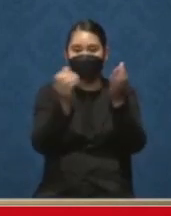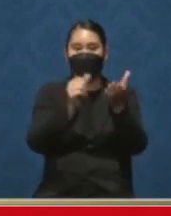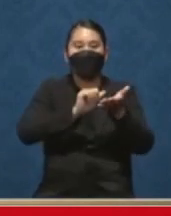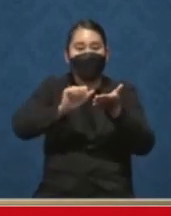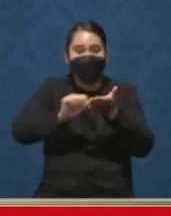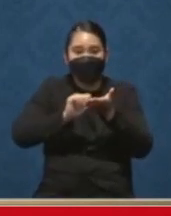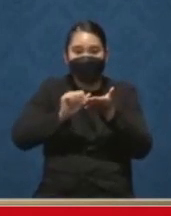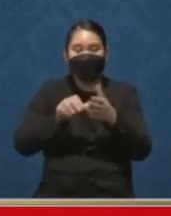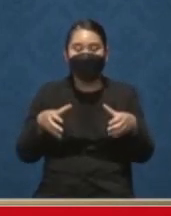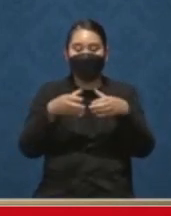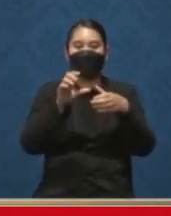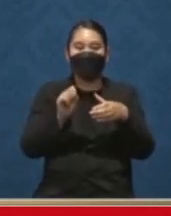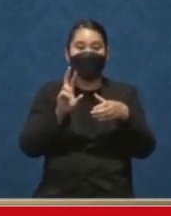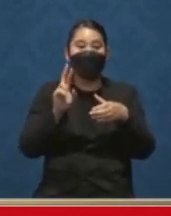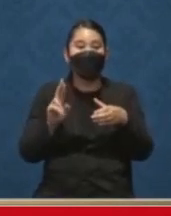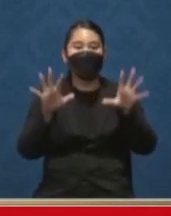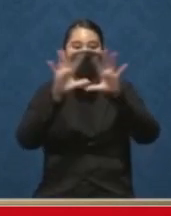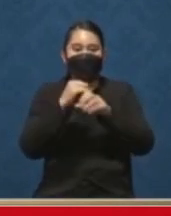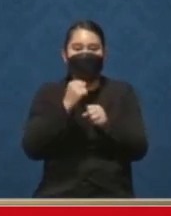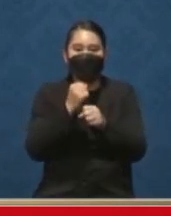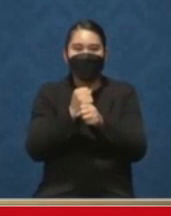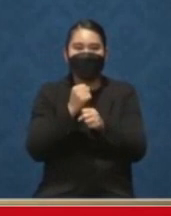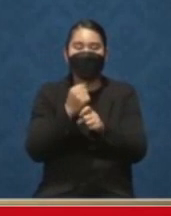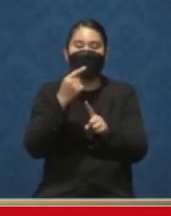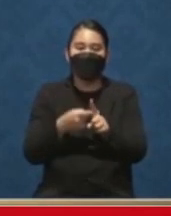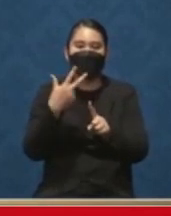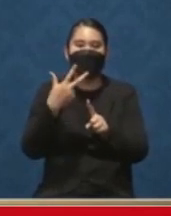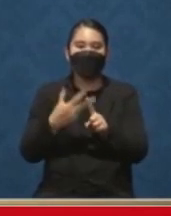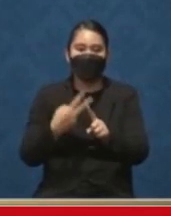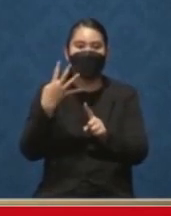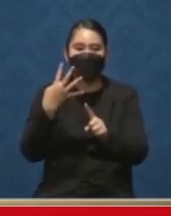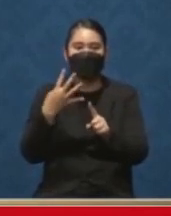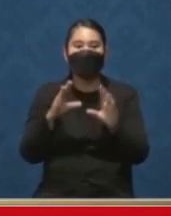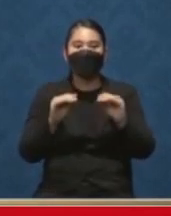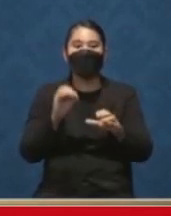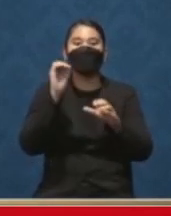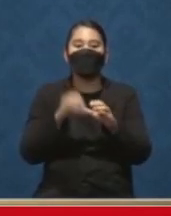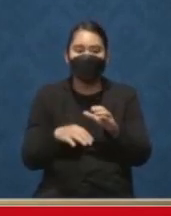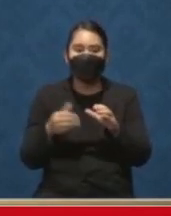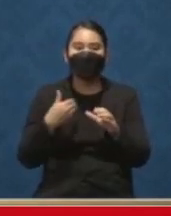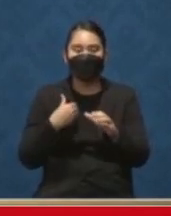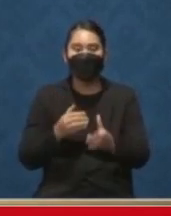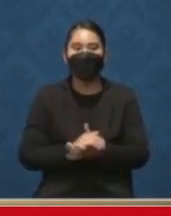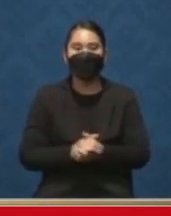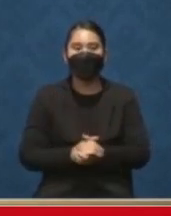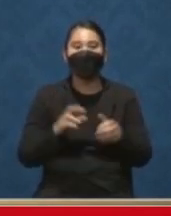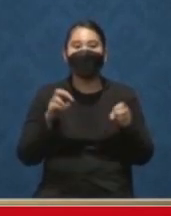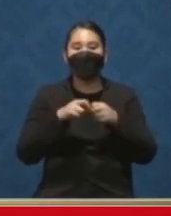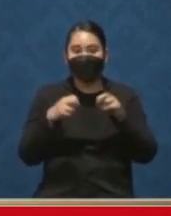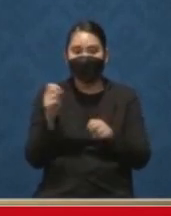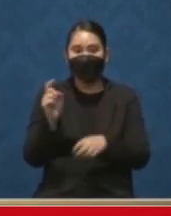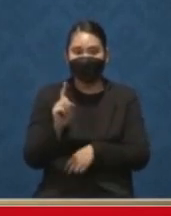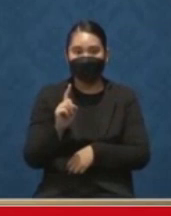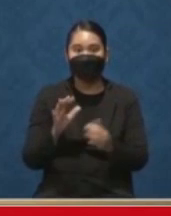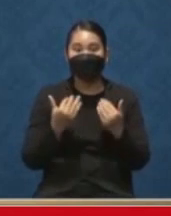ฐธรรมนูญเหมือนตั้งสสรก็เดินกันมาเป็น 3-4 เดือนสุดท้ายก็มาตกมาตายปัญหาที่เกิด